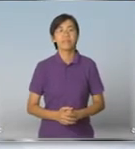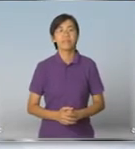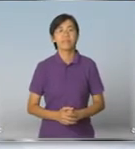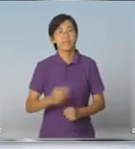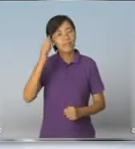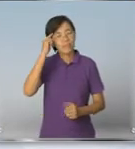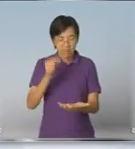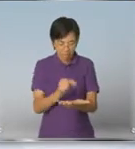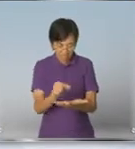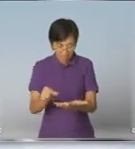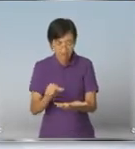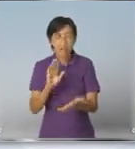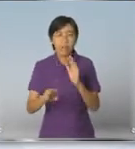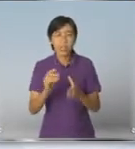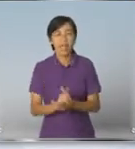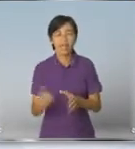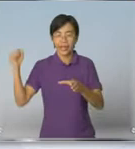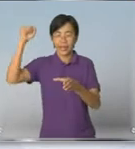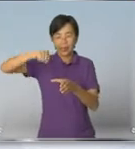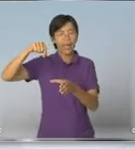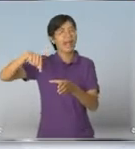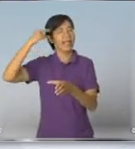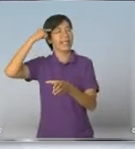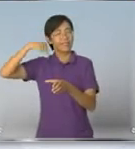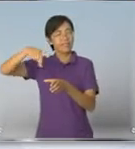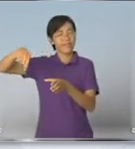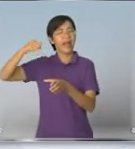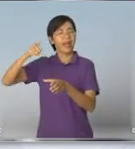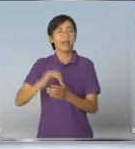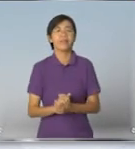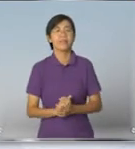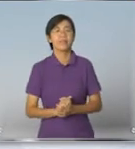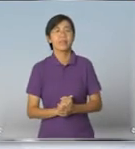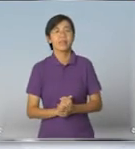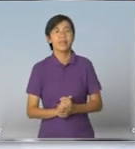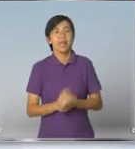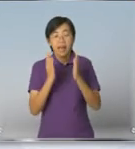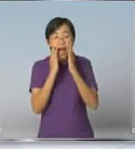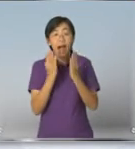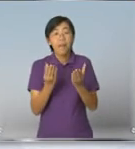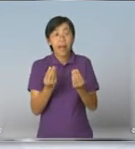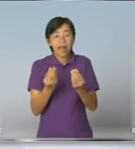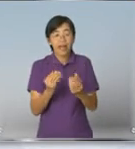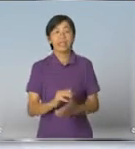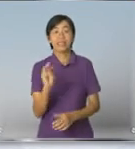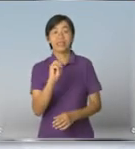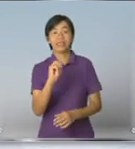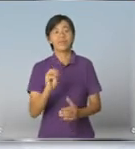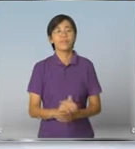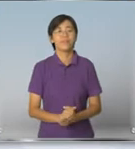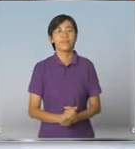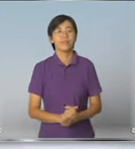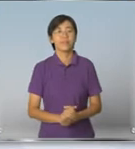อ๋ออันนี้น่าจะได้สักประมาณ1ลังถึงได้ไหมครับอาจารย์ครับแล้วต่อไปก็ทำในส่วนของแป้งนะ